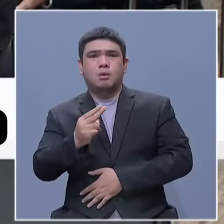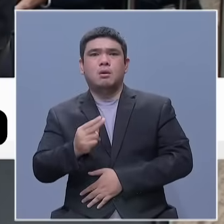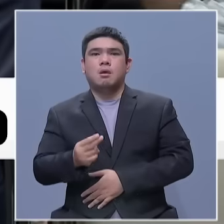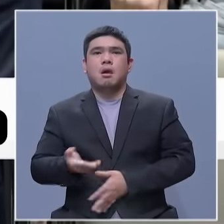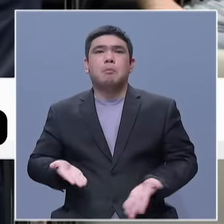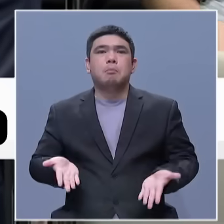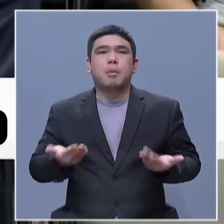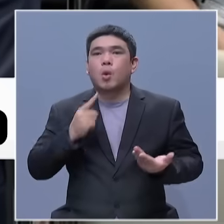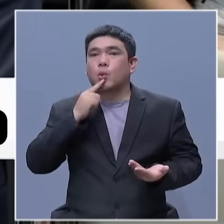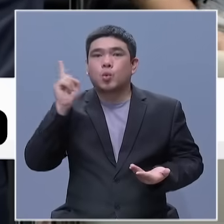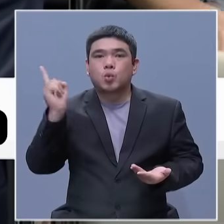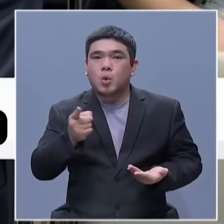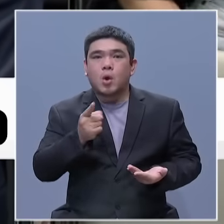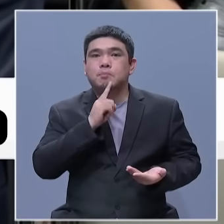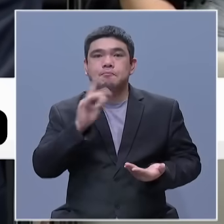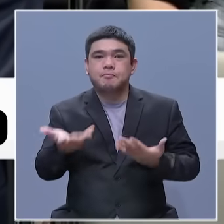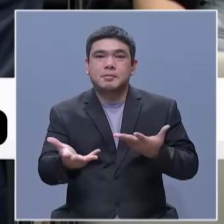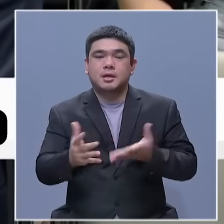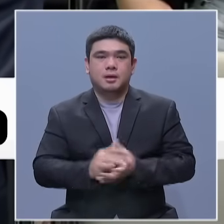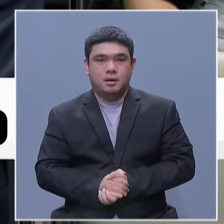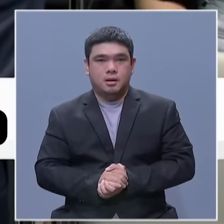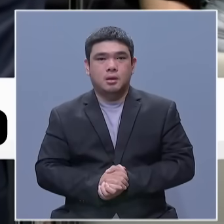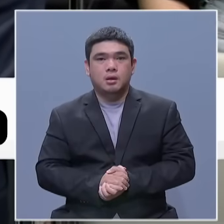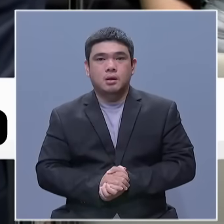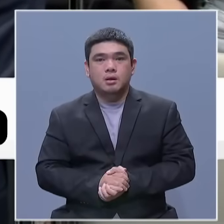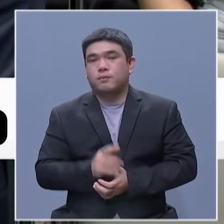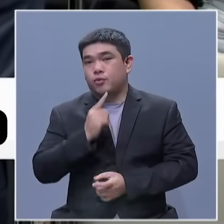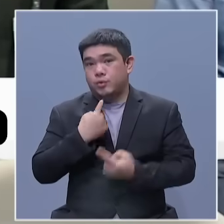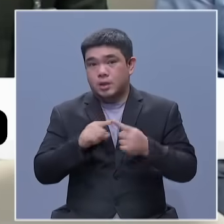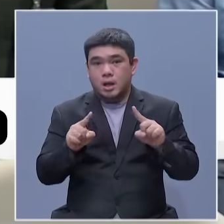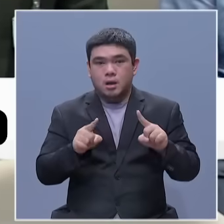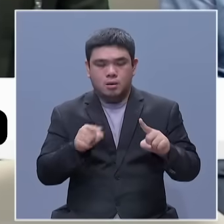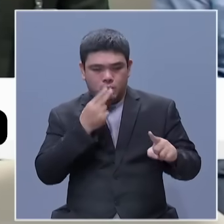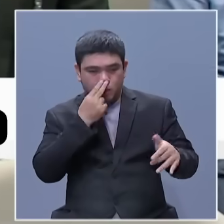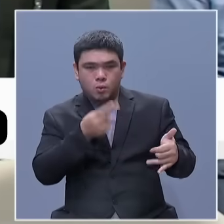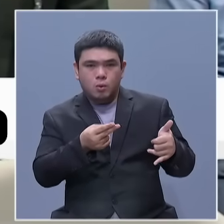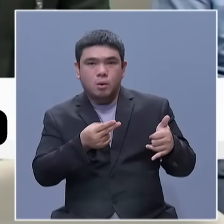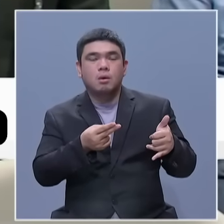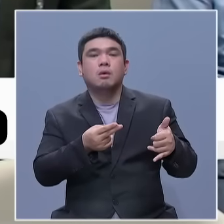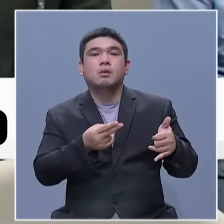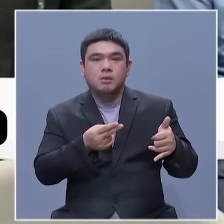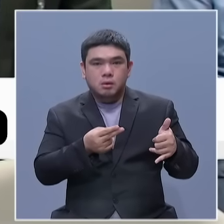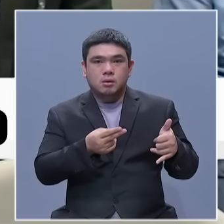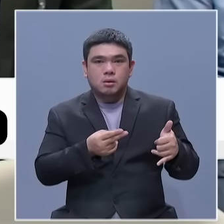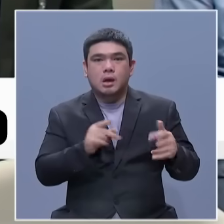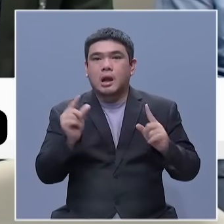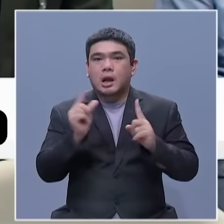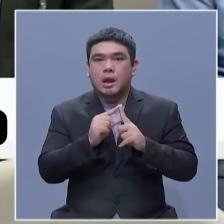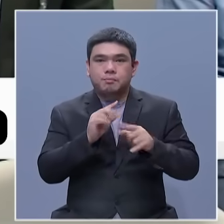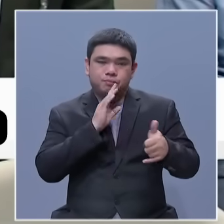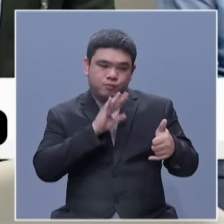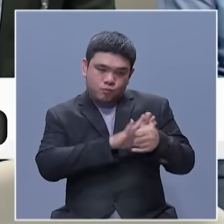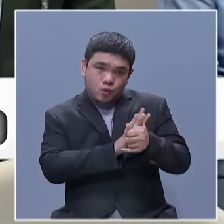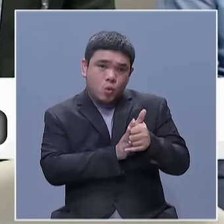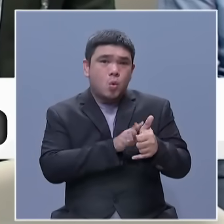ไม่เพียงพอที่ถึงขั้นเป็นโทษทางอาญานะ ทางกฎหมายจะเอาโทษไม่ได้แต่มติพรรคมีการตัดสินว่านี่คือคำพูดที่เ